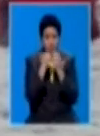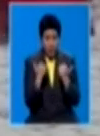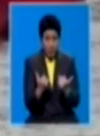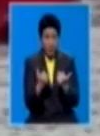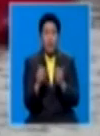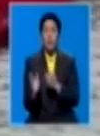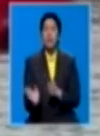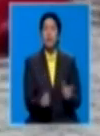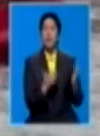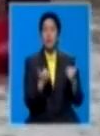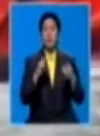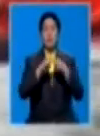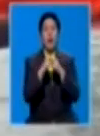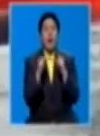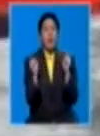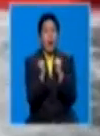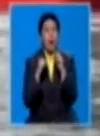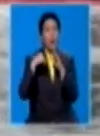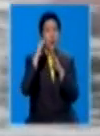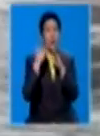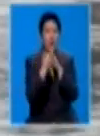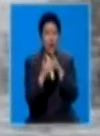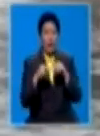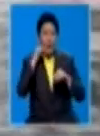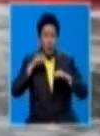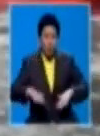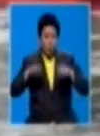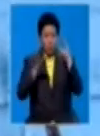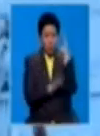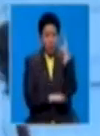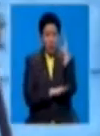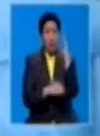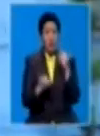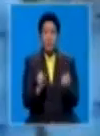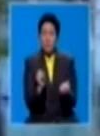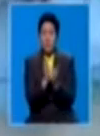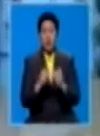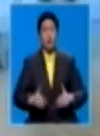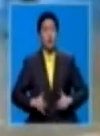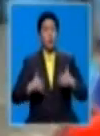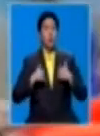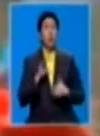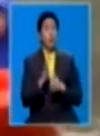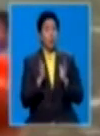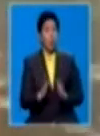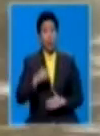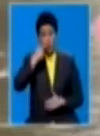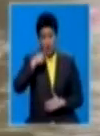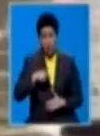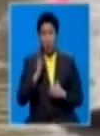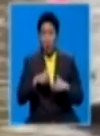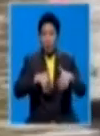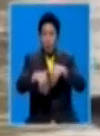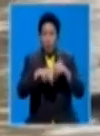ณ์น้ำท่วมภาคใต้รวมทั้งภัยหนาวในภาคเหนือและอีสานยังคงรบกวนการใช้ชีวิตประจำวันของพวกเรานะครับของประชาชนในพื้น